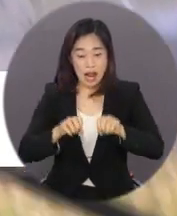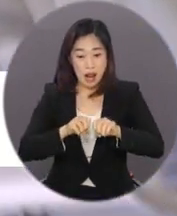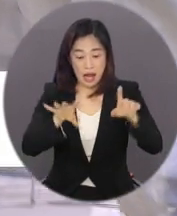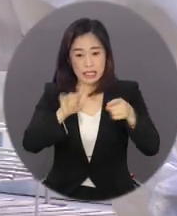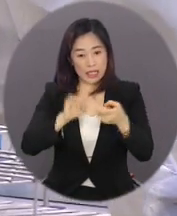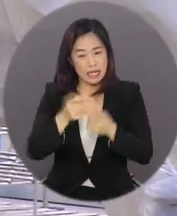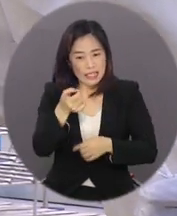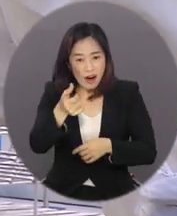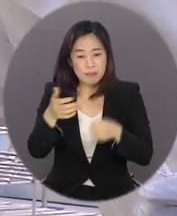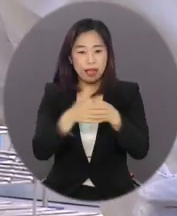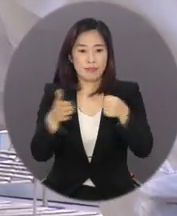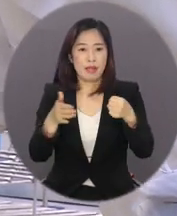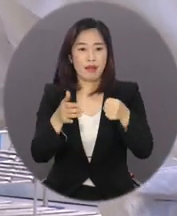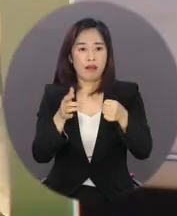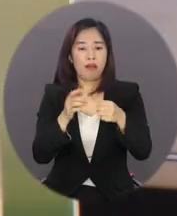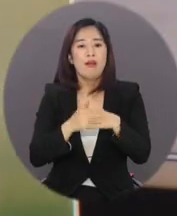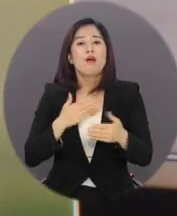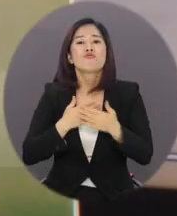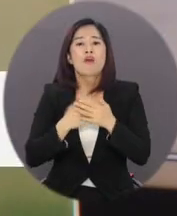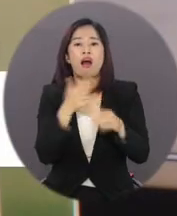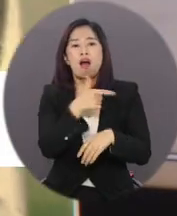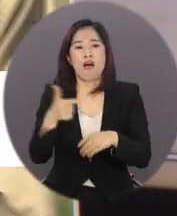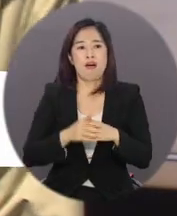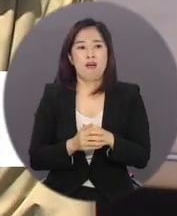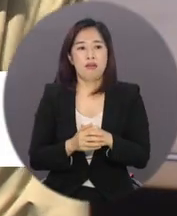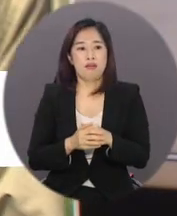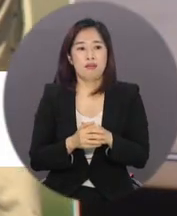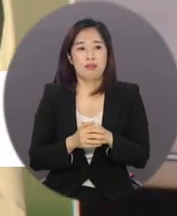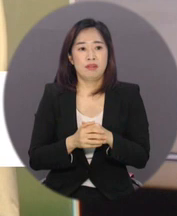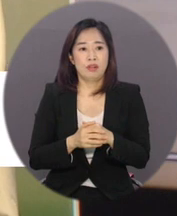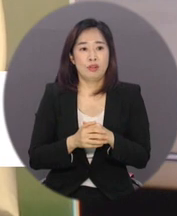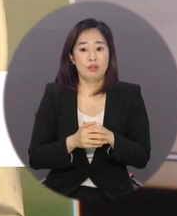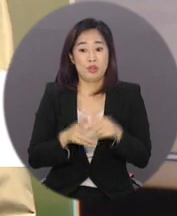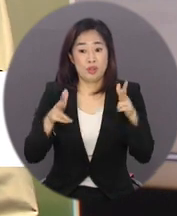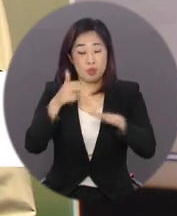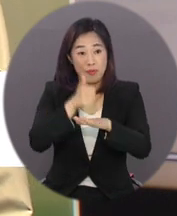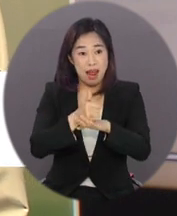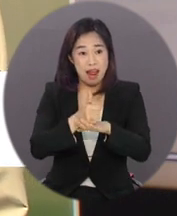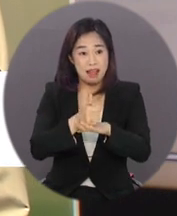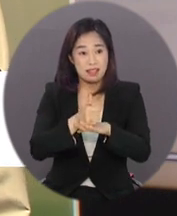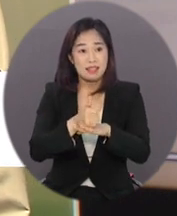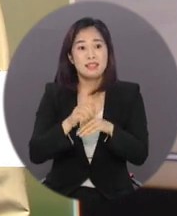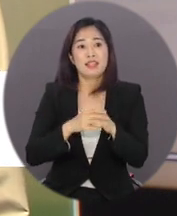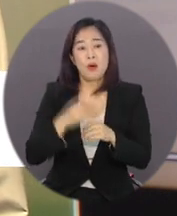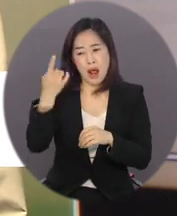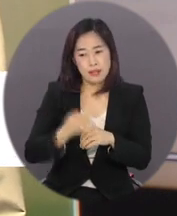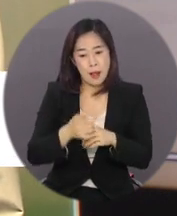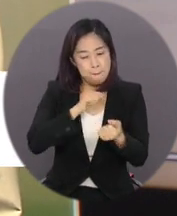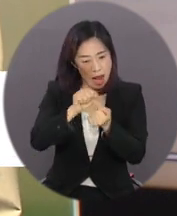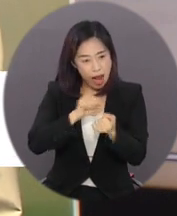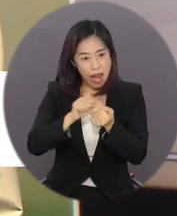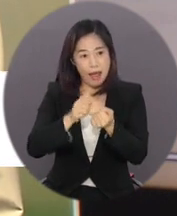적었던 지역이어서 불안감이 더욱 큽니다. 주말이 모아갖고 나 빨리 다 해주고 나 밥 다